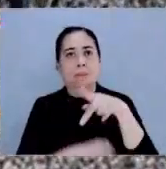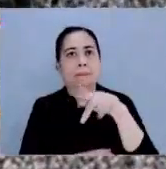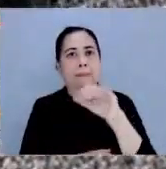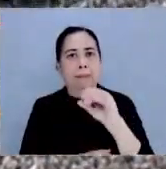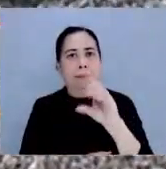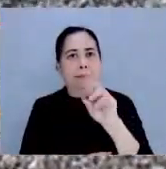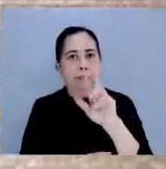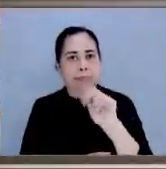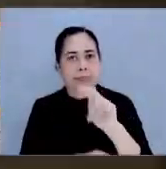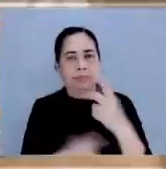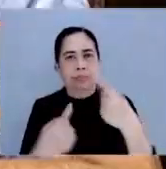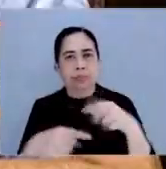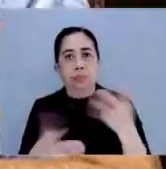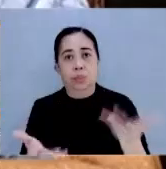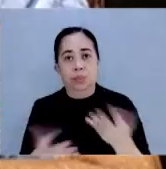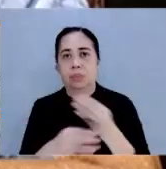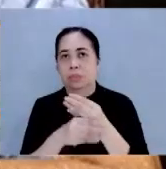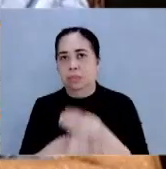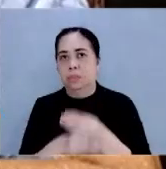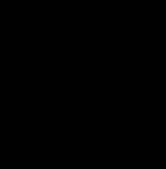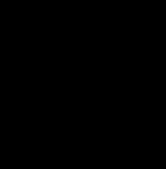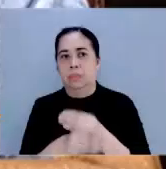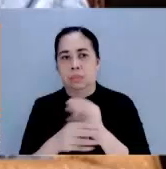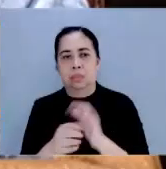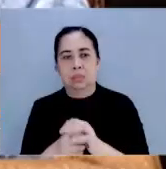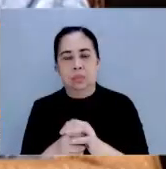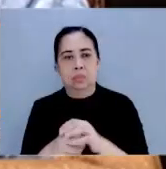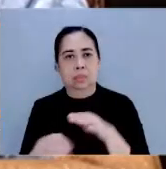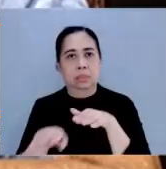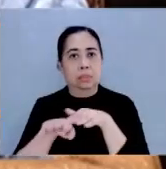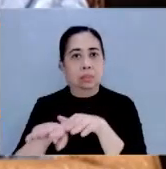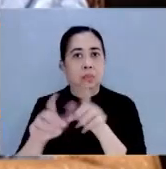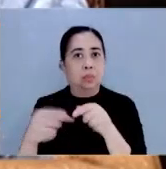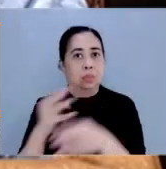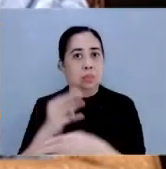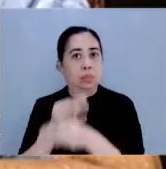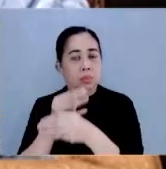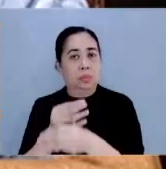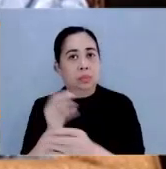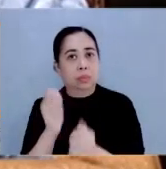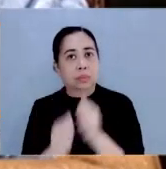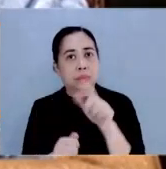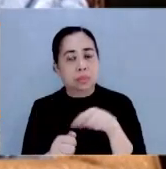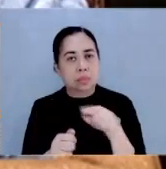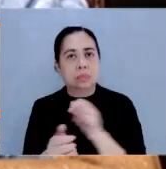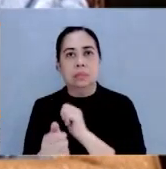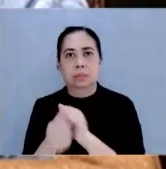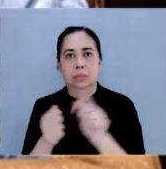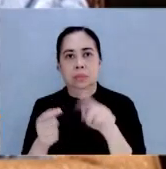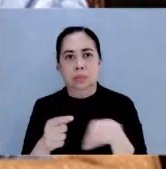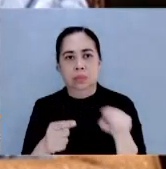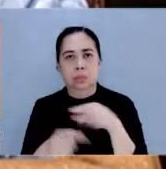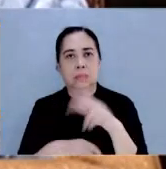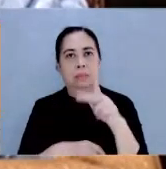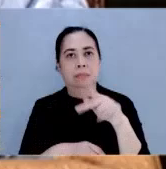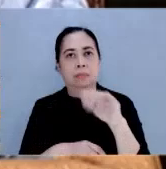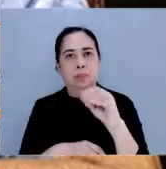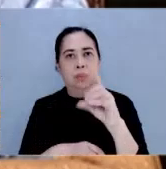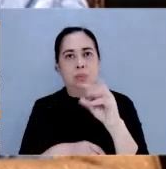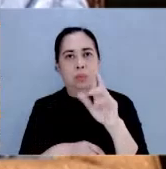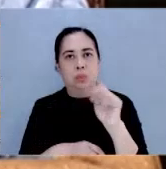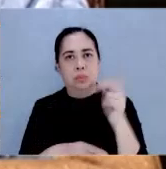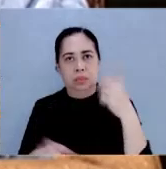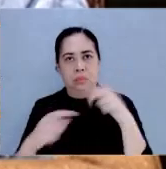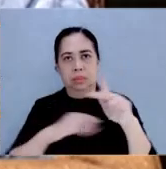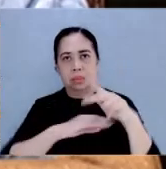pa Masbate. So all the traffic going to Masbate, most of it passes through the Piyuduran Road. And